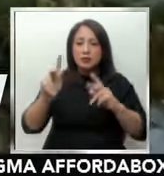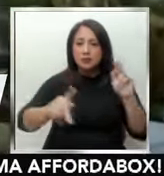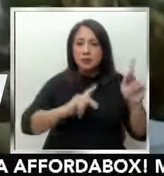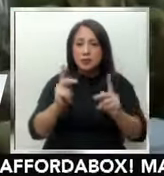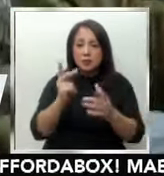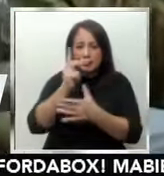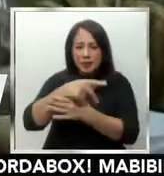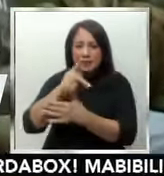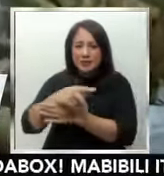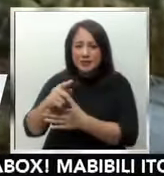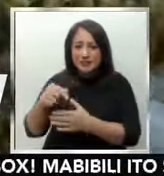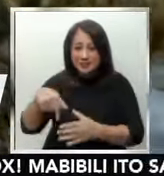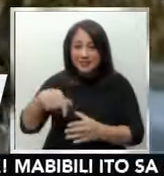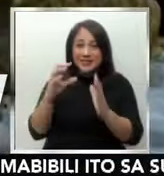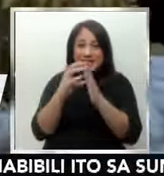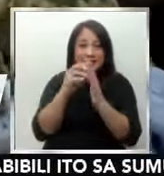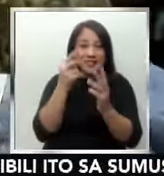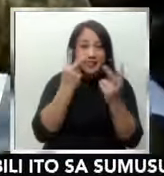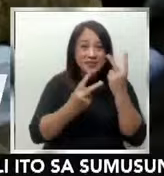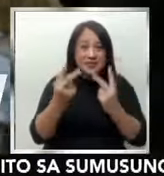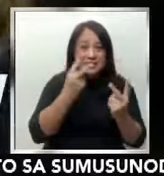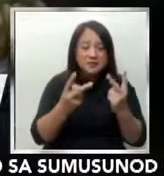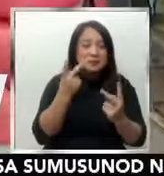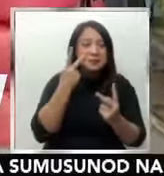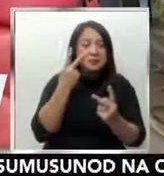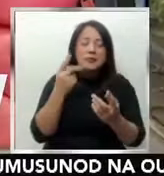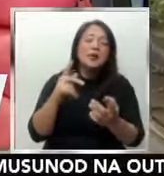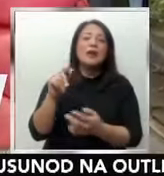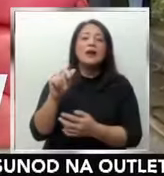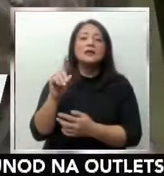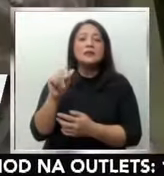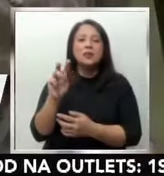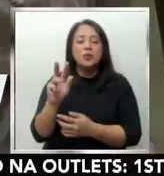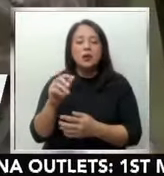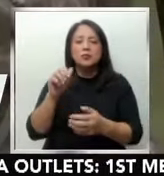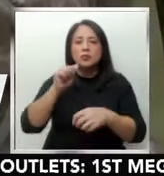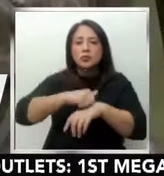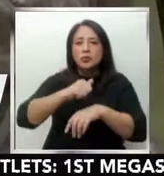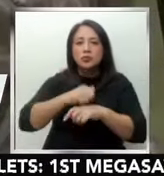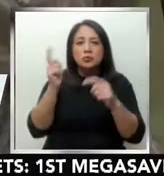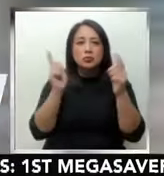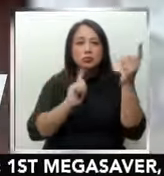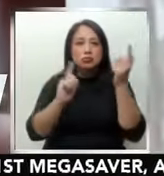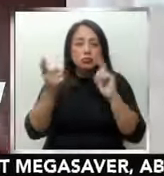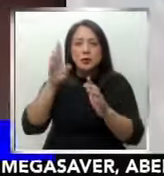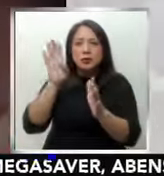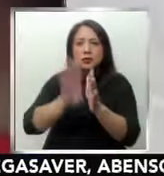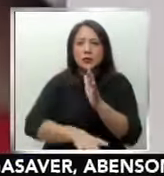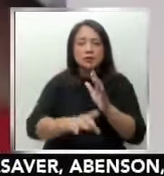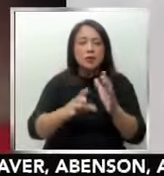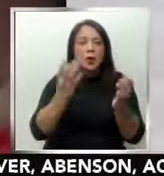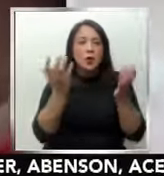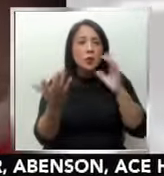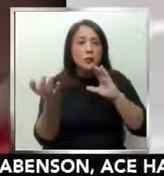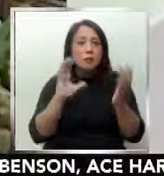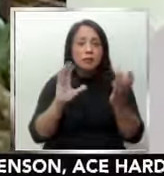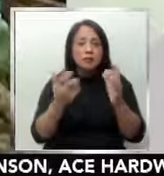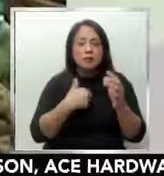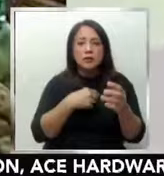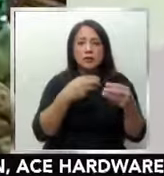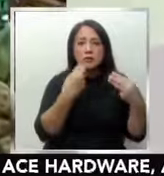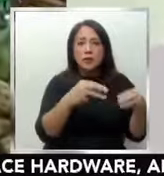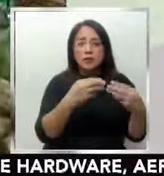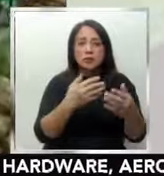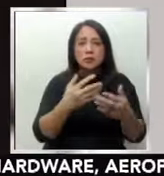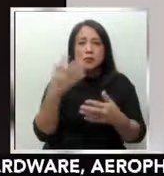sinilip rin ng pangulo ang mga paninda sa kadiwa St sa luneta na mas mura kumpara sa Merkado bago pumunta sa Batangas Para